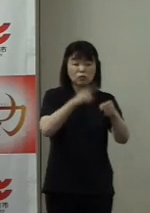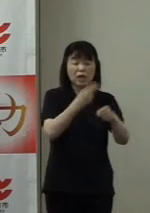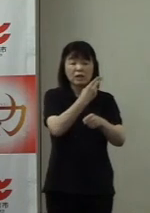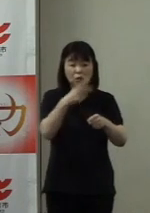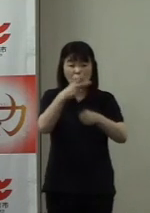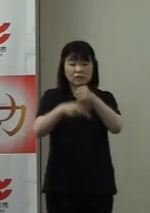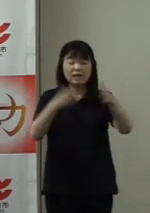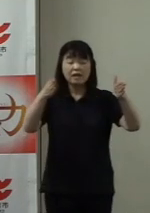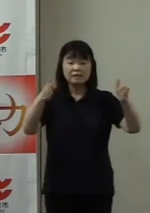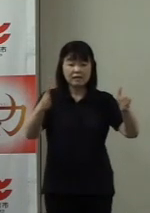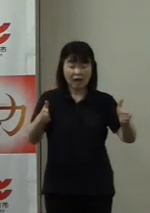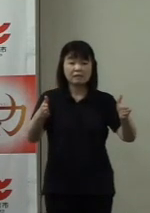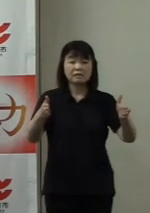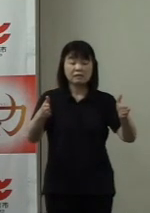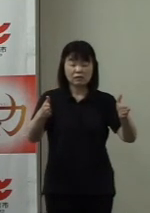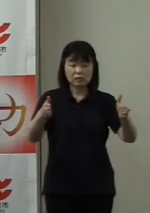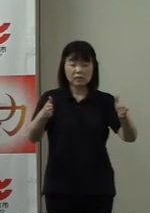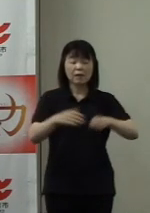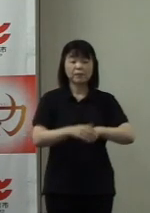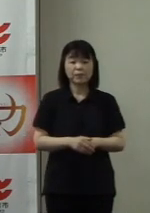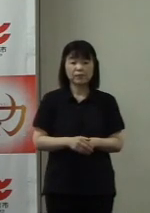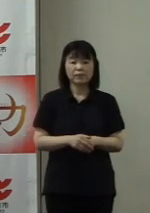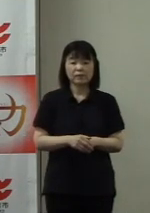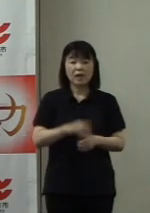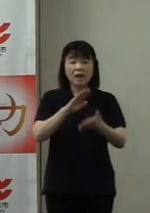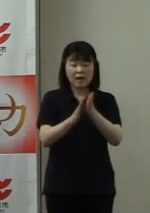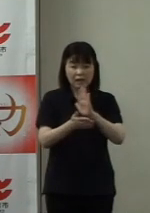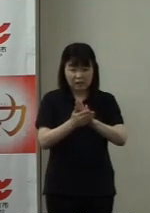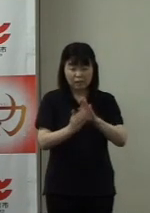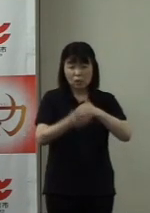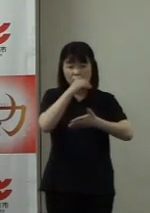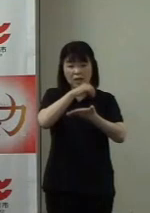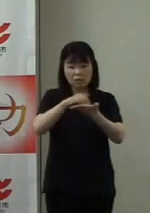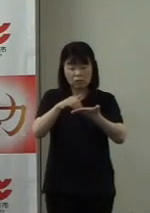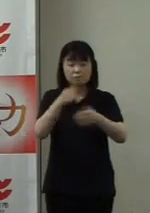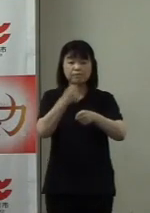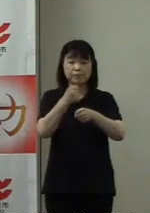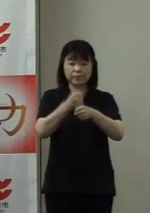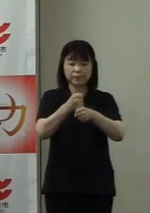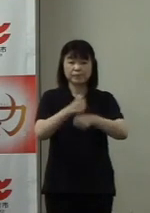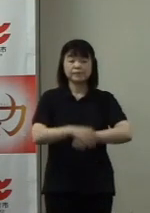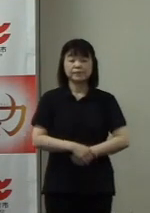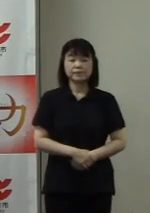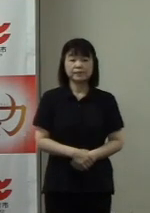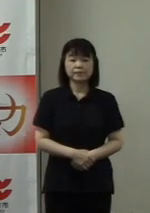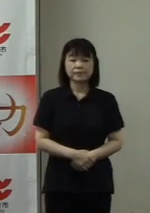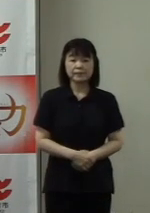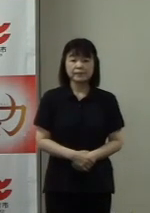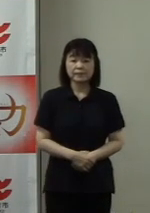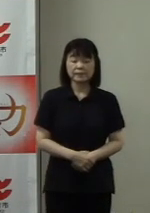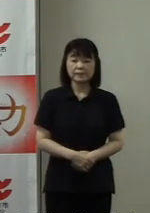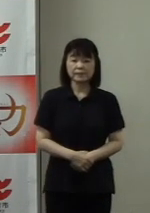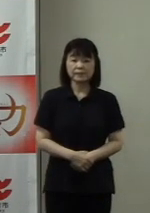の継続費として計上を補正をするものであります。以上です。